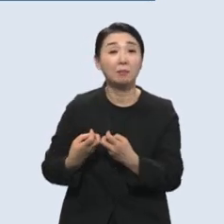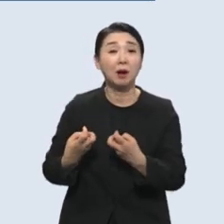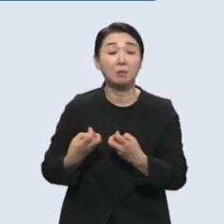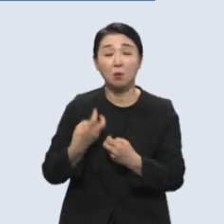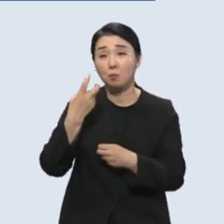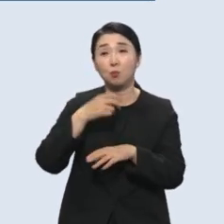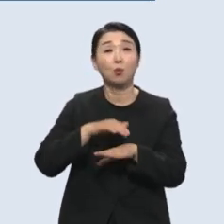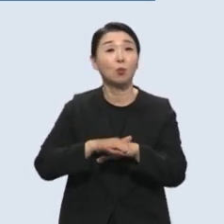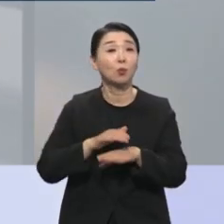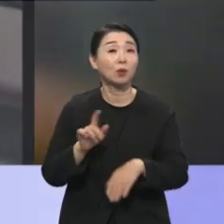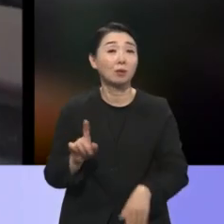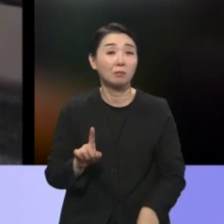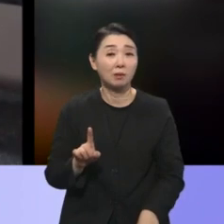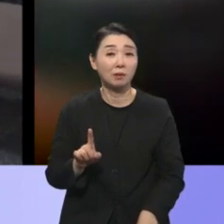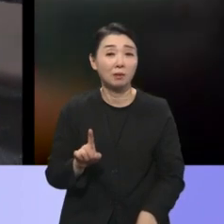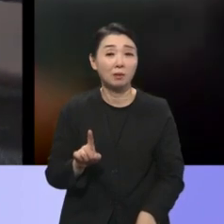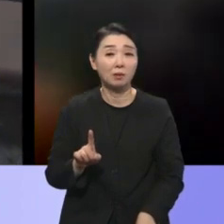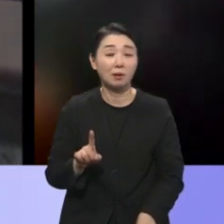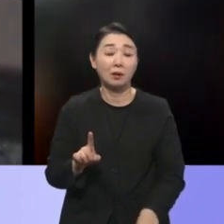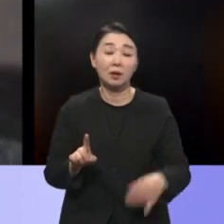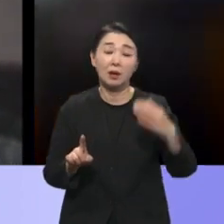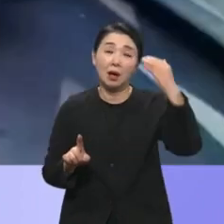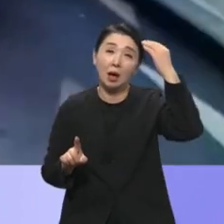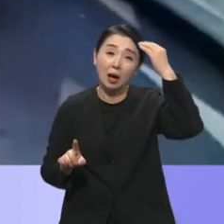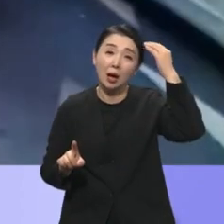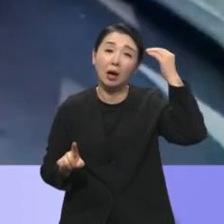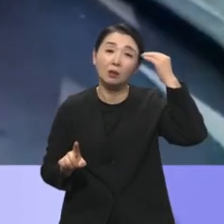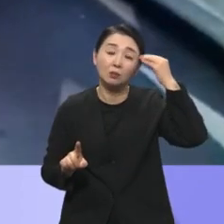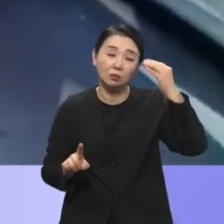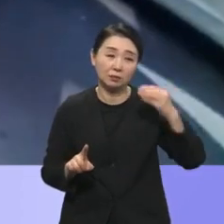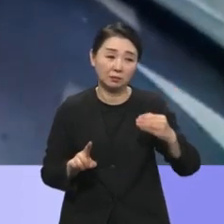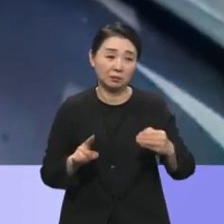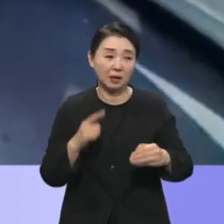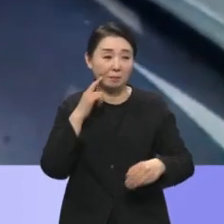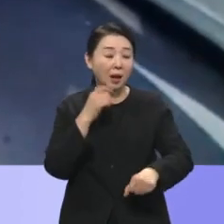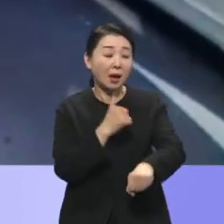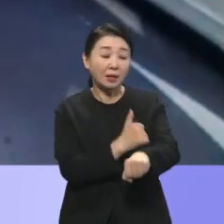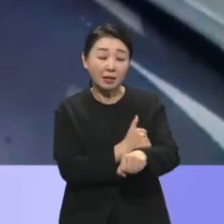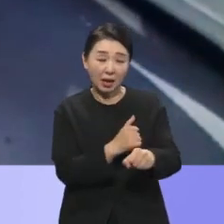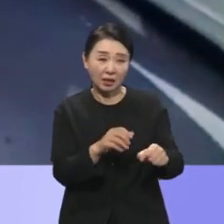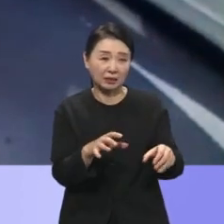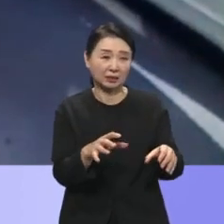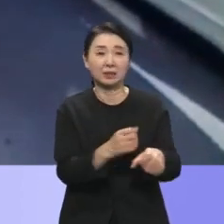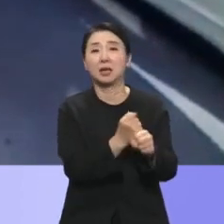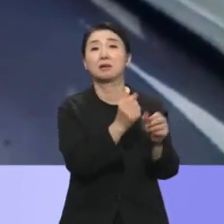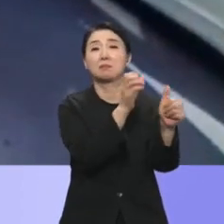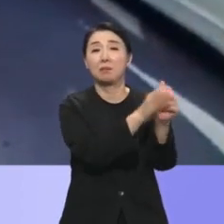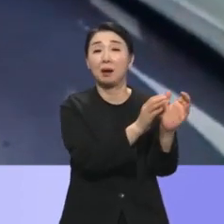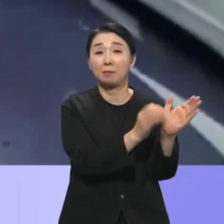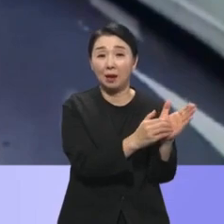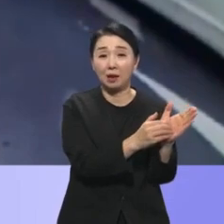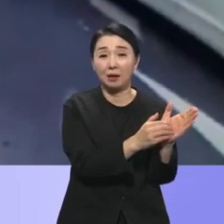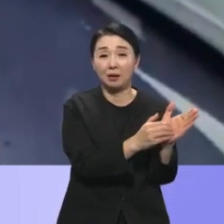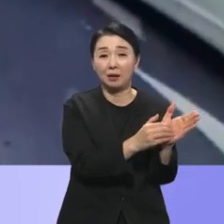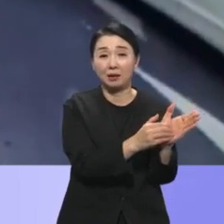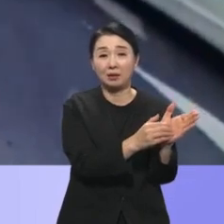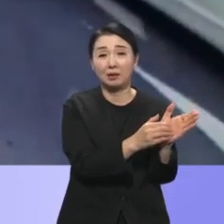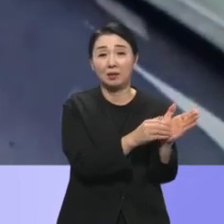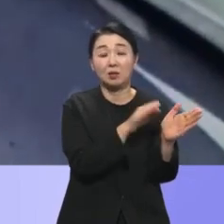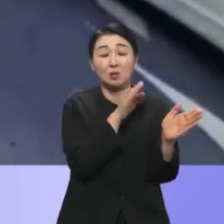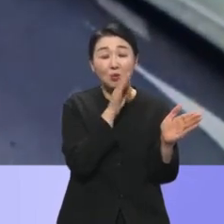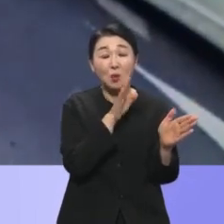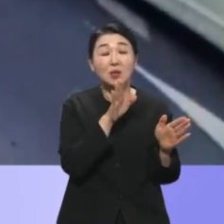보관이라 그가 이런 것은 한국 그 마약 총책과 마약 원이 맞고 그다음에 실제적으로 이것을